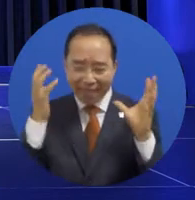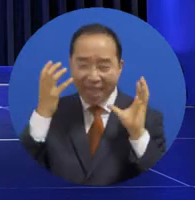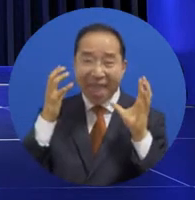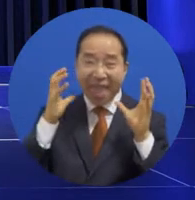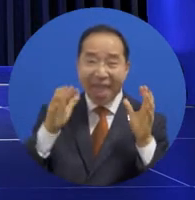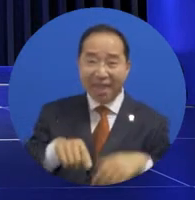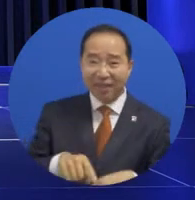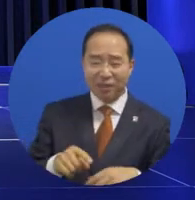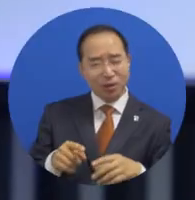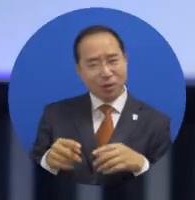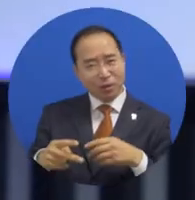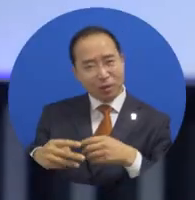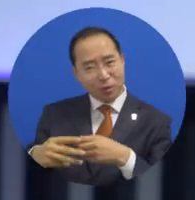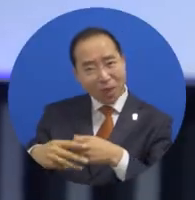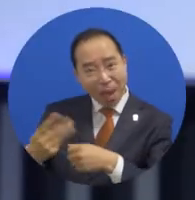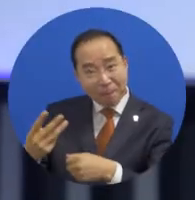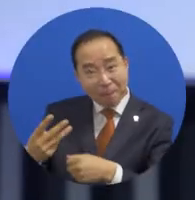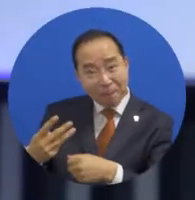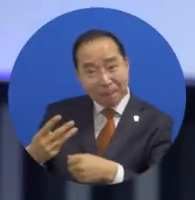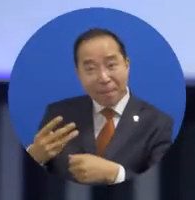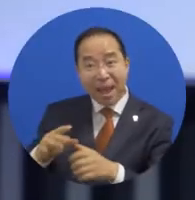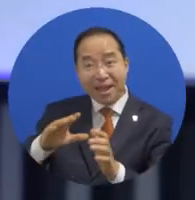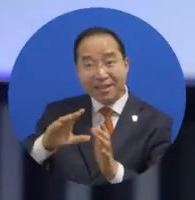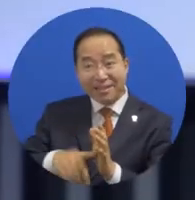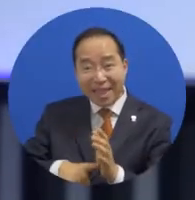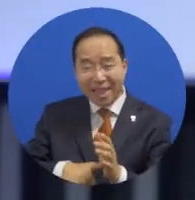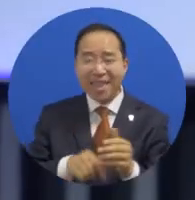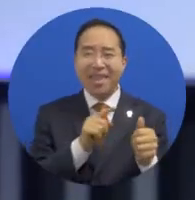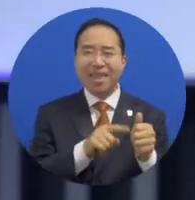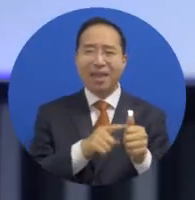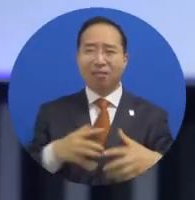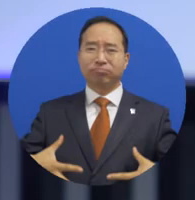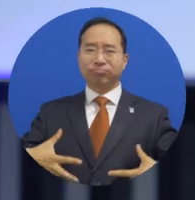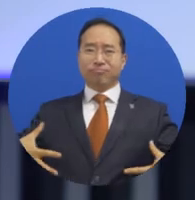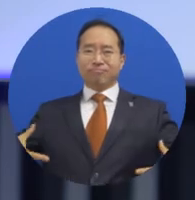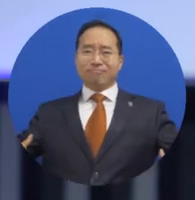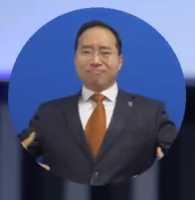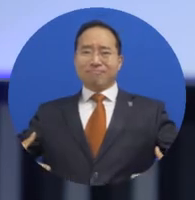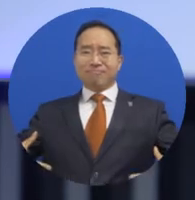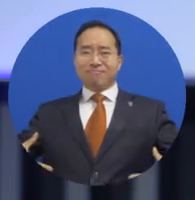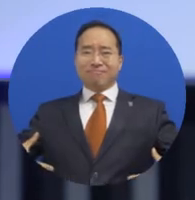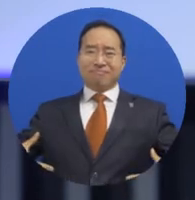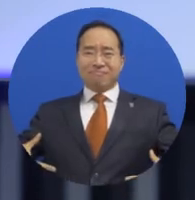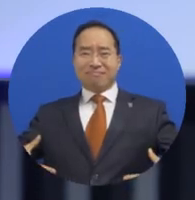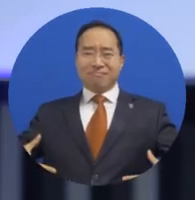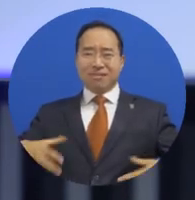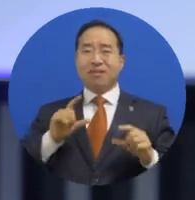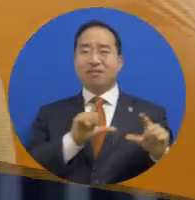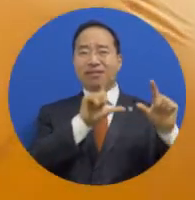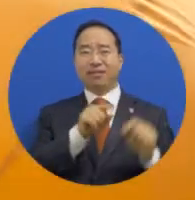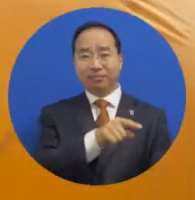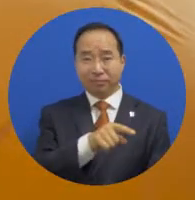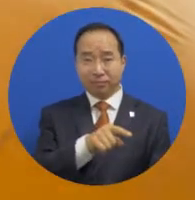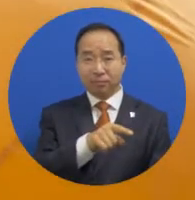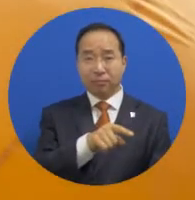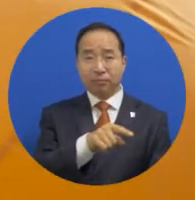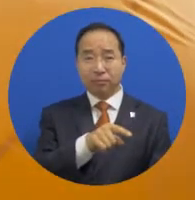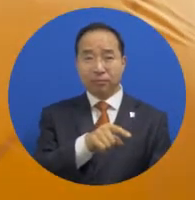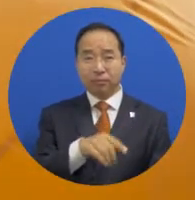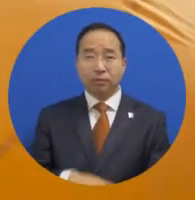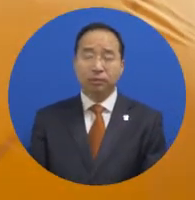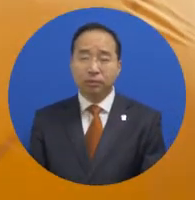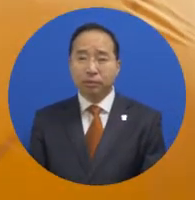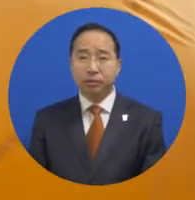초등학교 3학년 때쯤에 막 굉장히 뚱뚱한 몸으로 힘들게 살고 있었어요. 그런데 초등학교